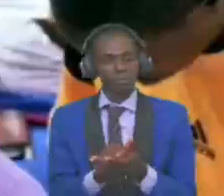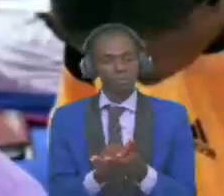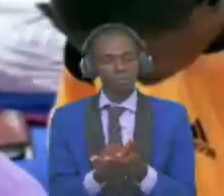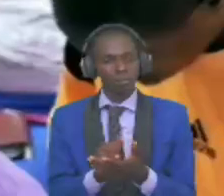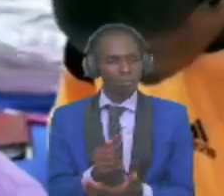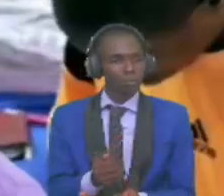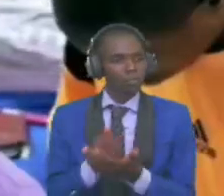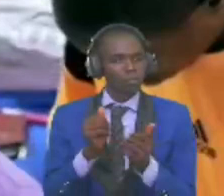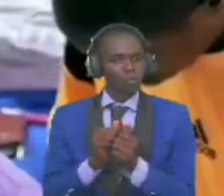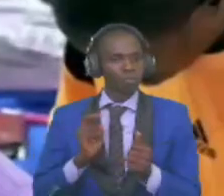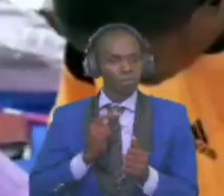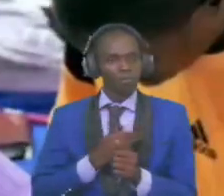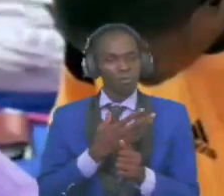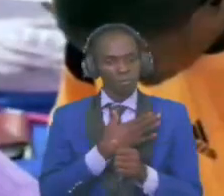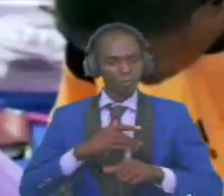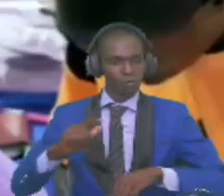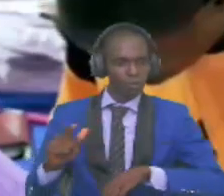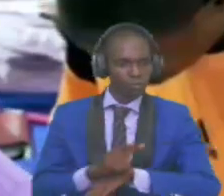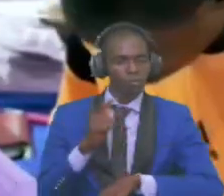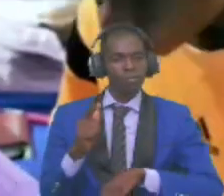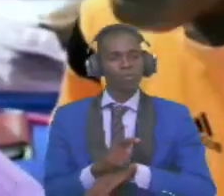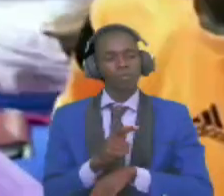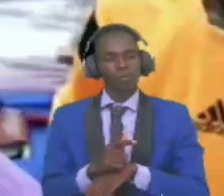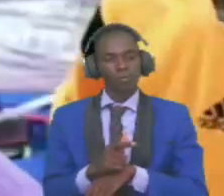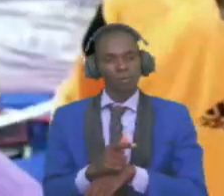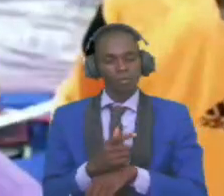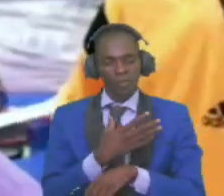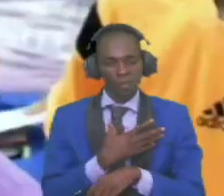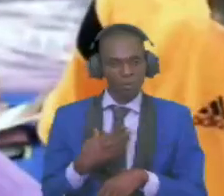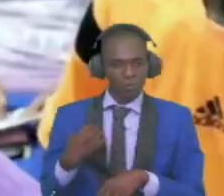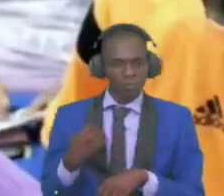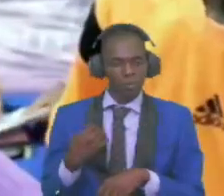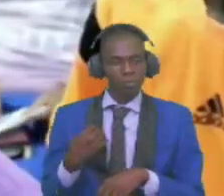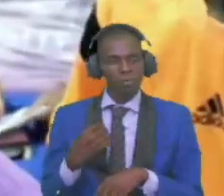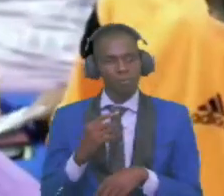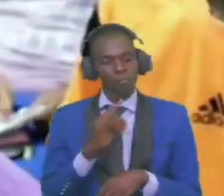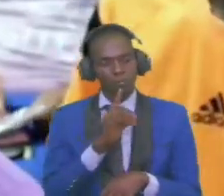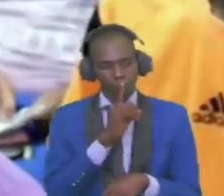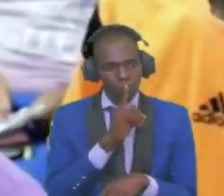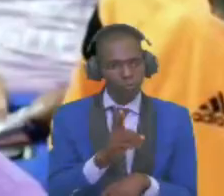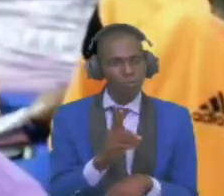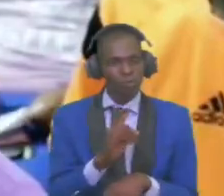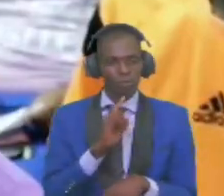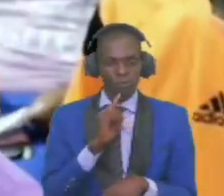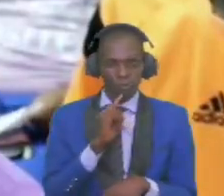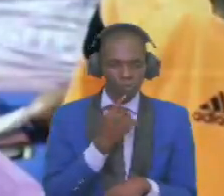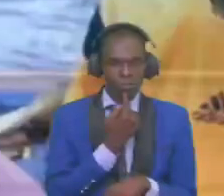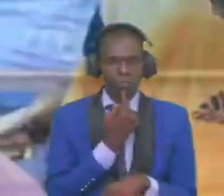à la même ouvre les hôtes à sion pour